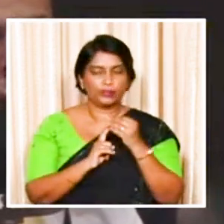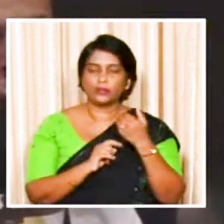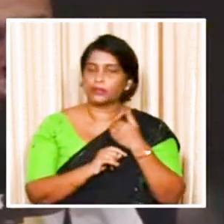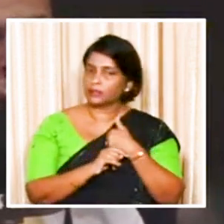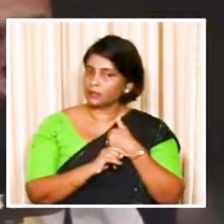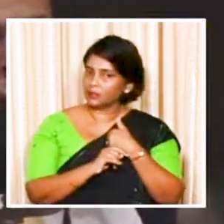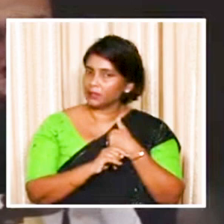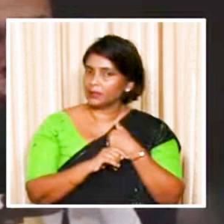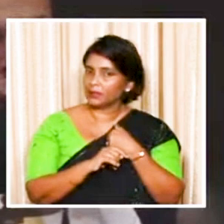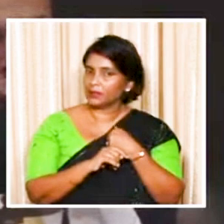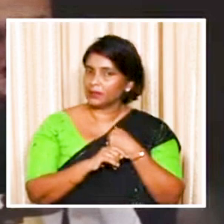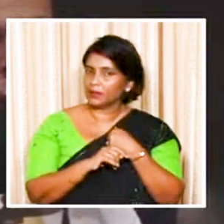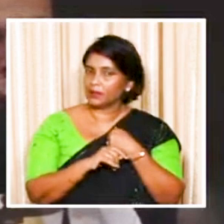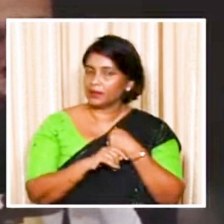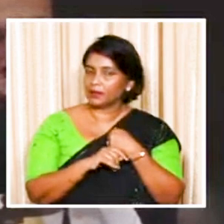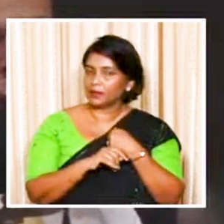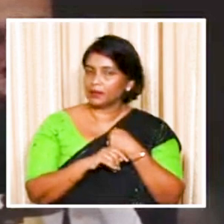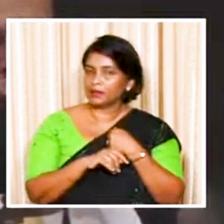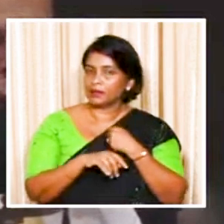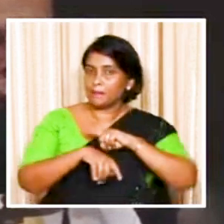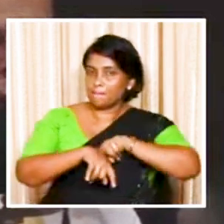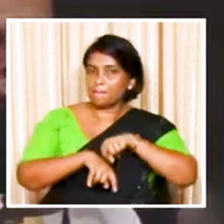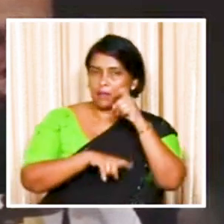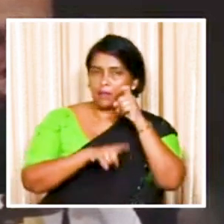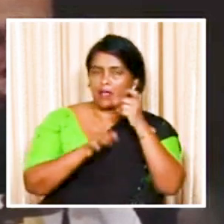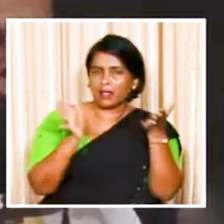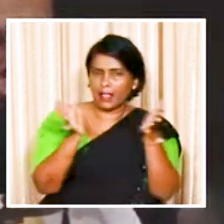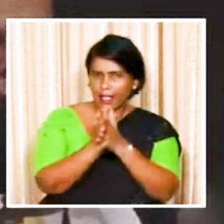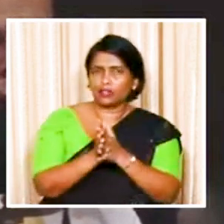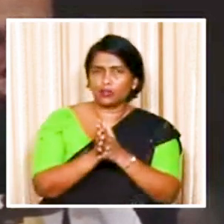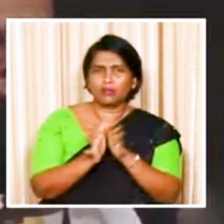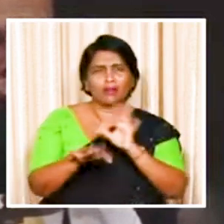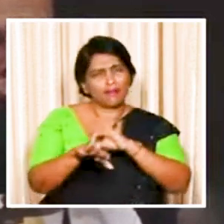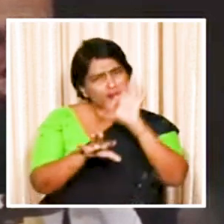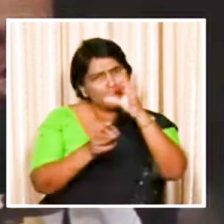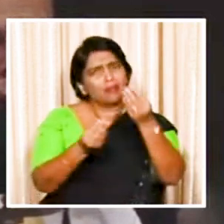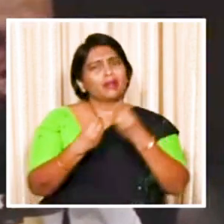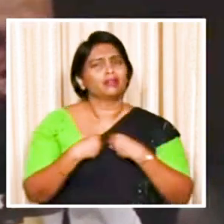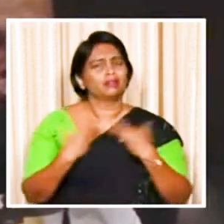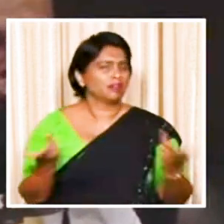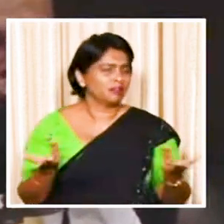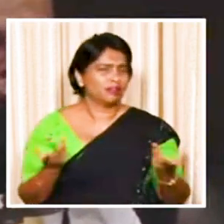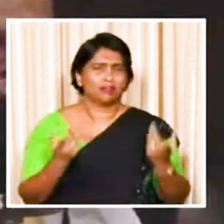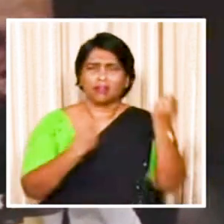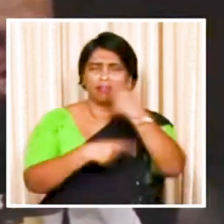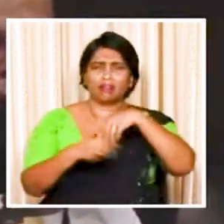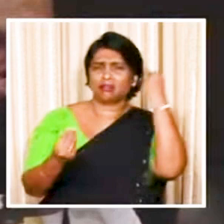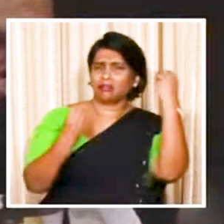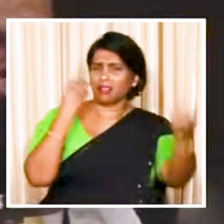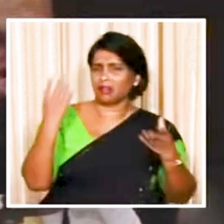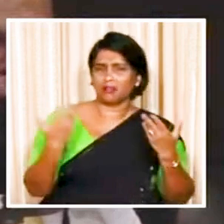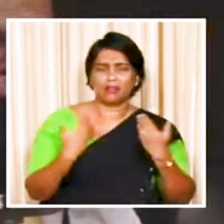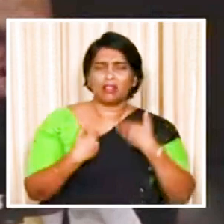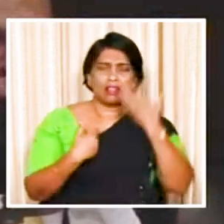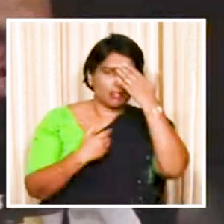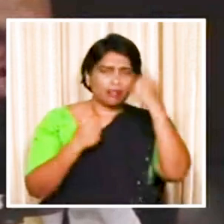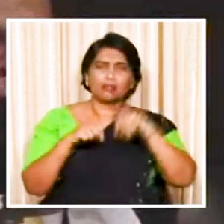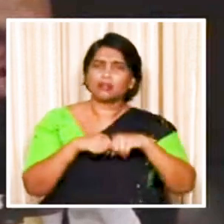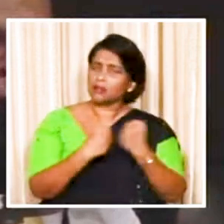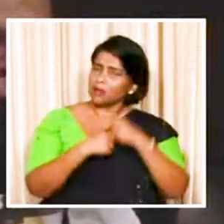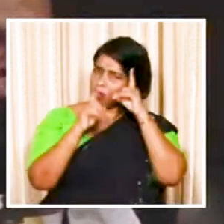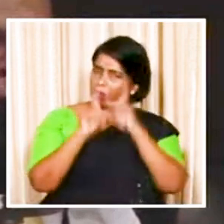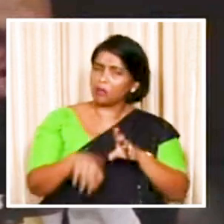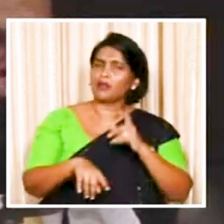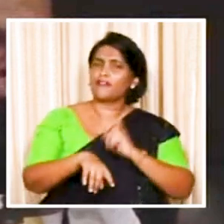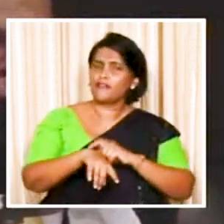கூடுதலாக சேர்க்கப்பட்டிருக்கிறது. எங்களுக்கு ஒரு 5 நிமிஷம் தாருங்கள். அரமணித்தியாலம் ஏனைய கட்சிகளுக்கு மட்டுமல்ல, தமிழ் தேசிய கூட்டமைப்புக்கும் அதில் ஒரு 5 நிமிஷத்தை தாருங்கள்.